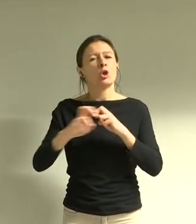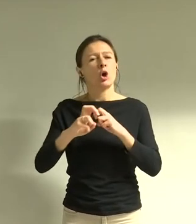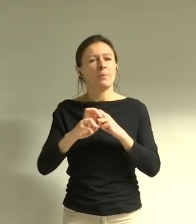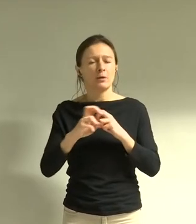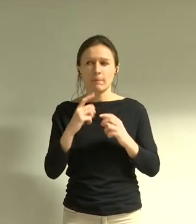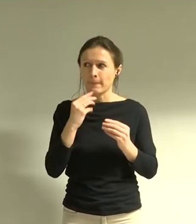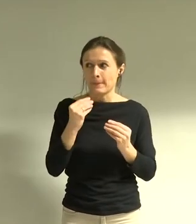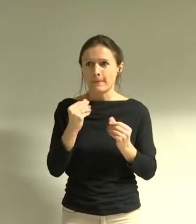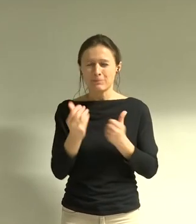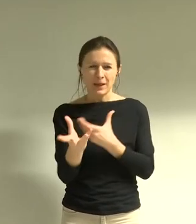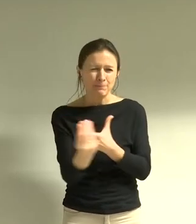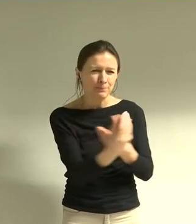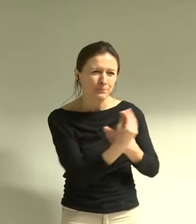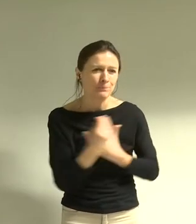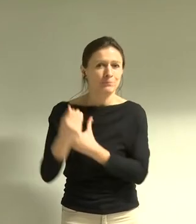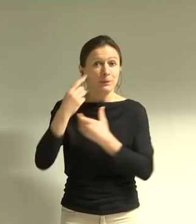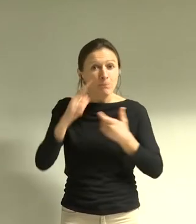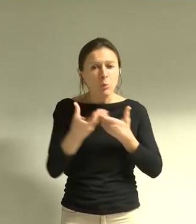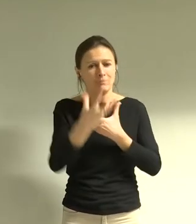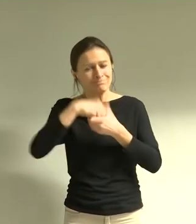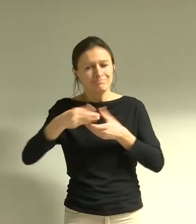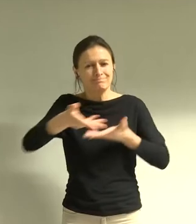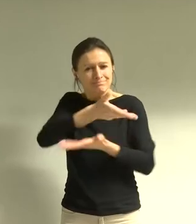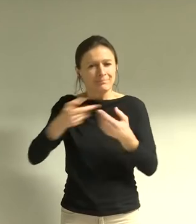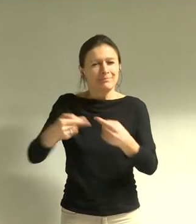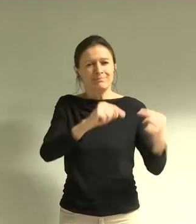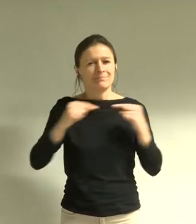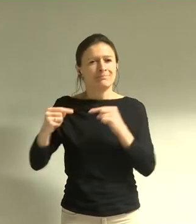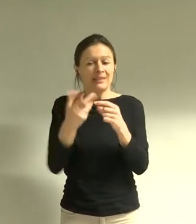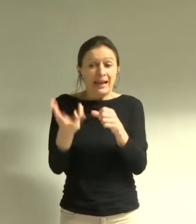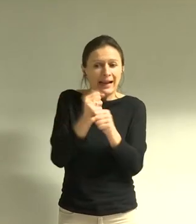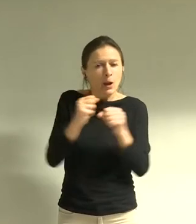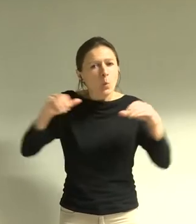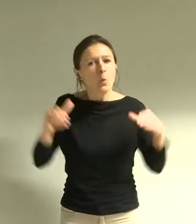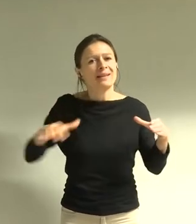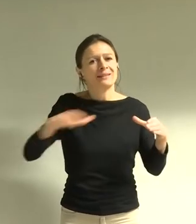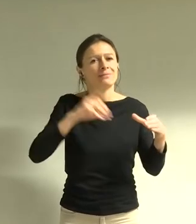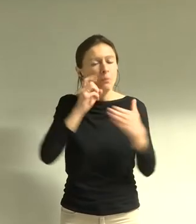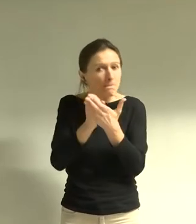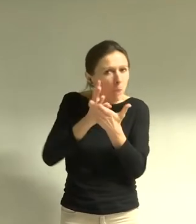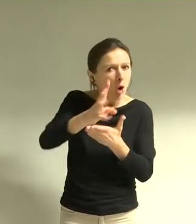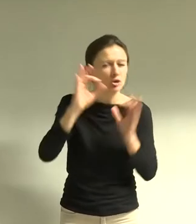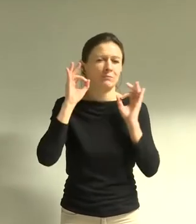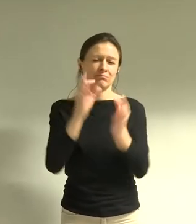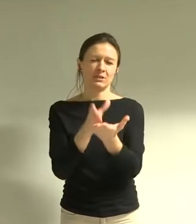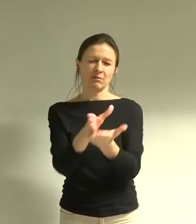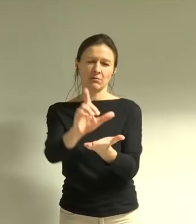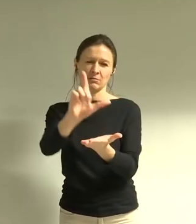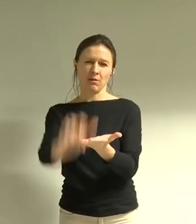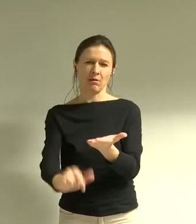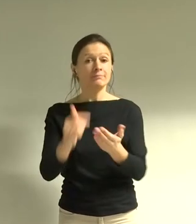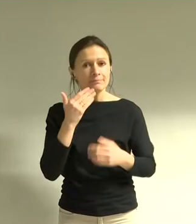toujours sur la façon de débattre de créer du collectif de partager des projets qui font sens sur merci